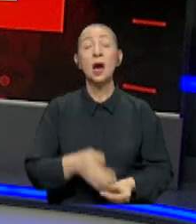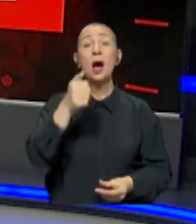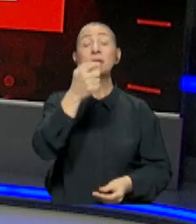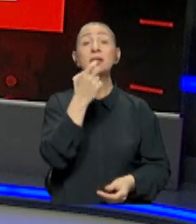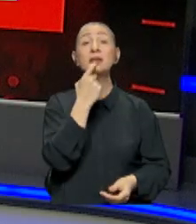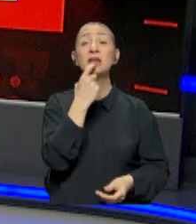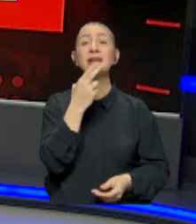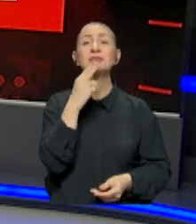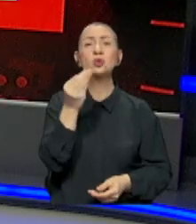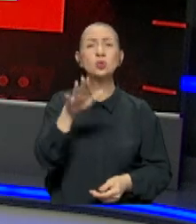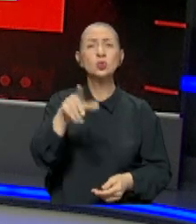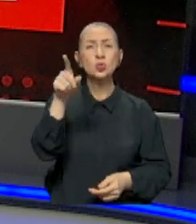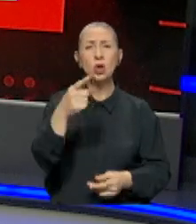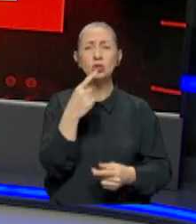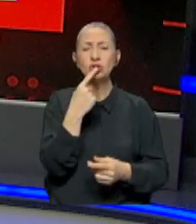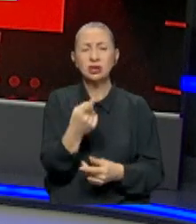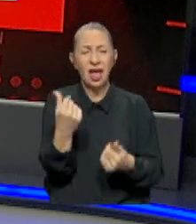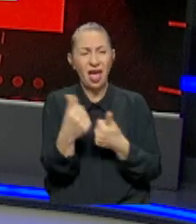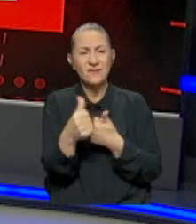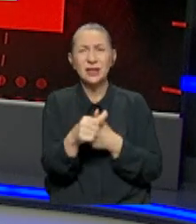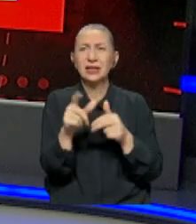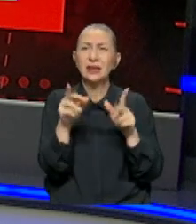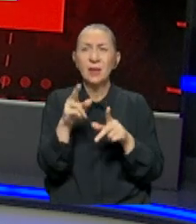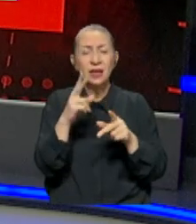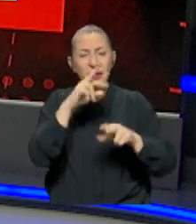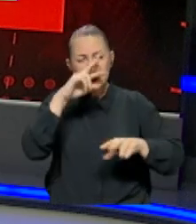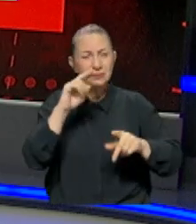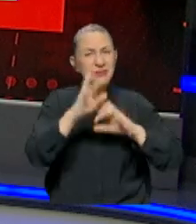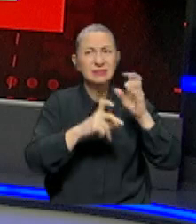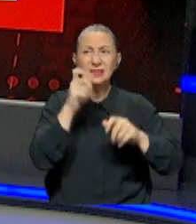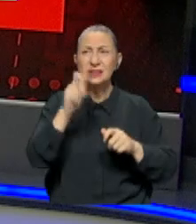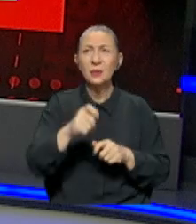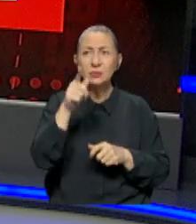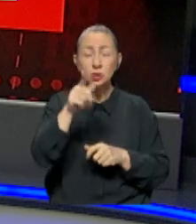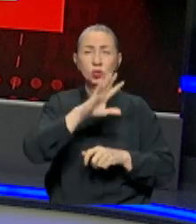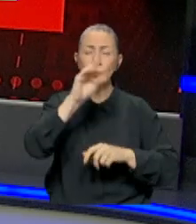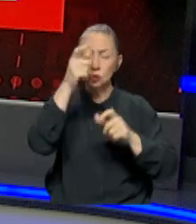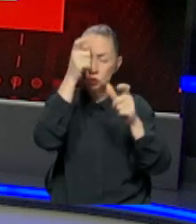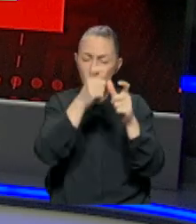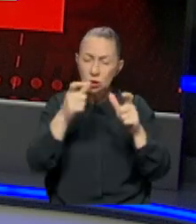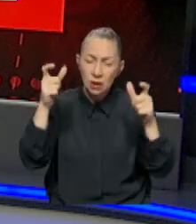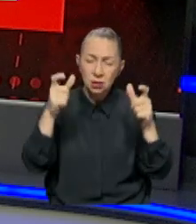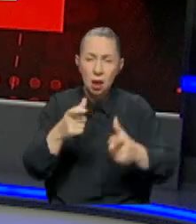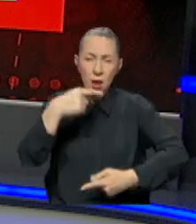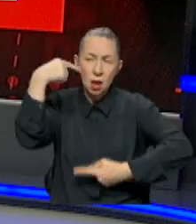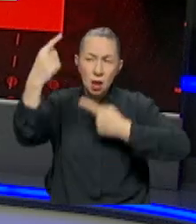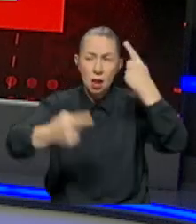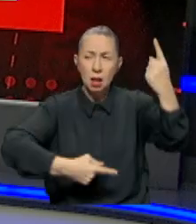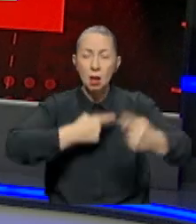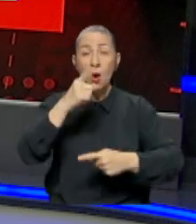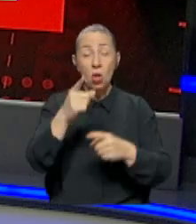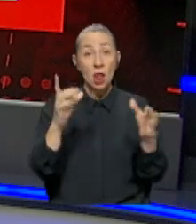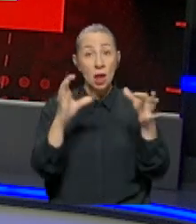6 yaşındaki kız çocuğunun sözde evlilik adı altında cinsel istismara maruz kalması tüm Türkiye'de gündem olmuştu. O